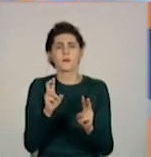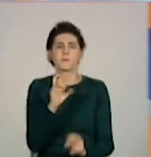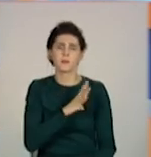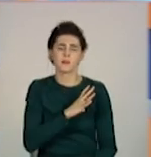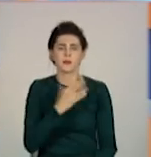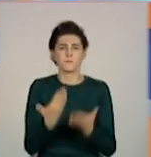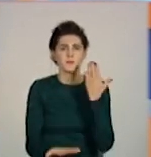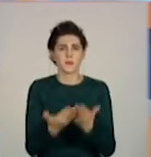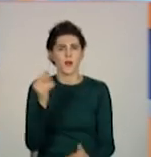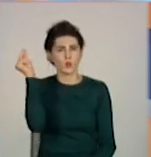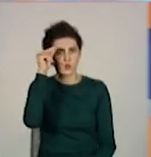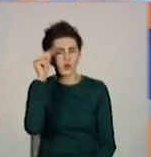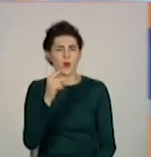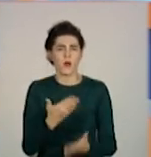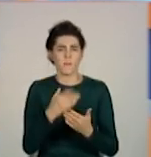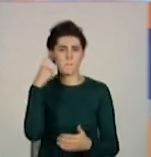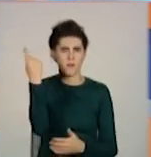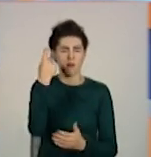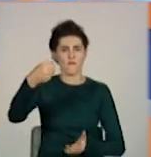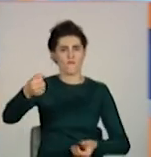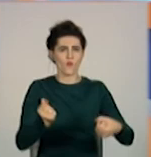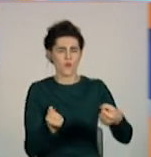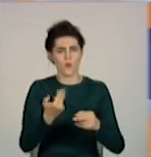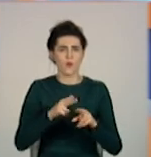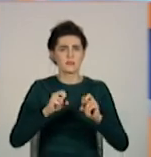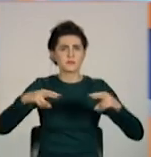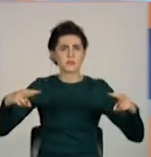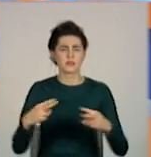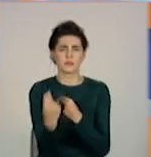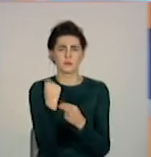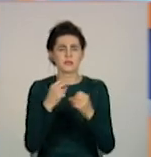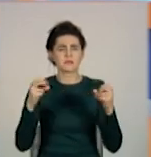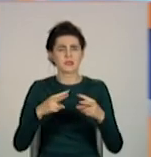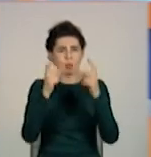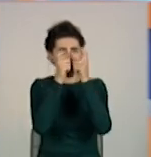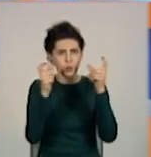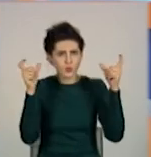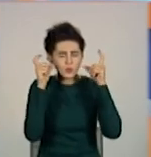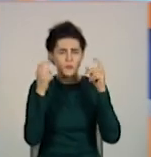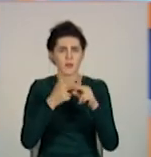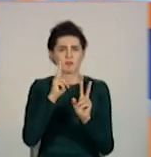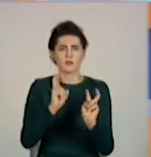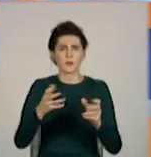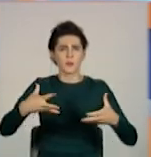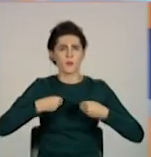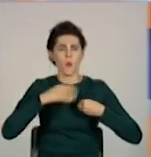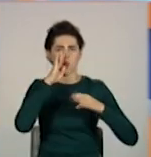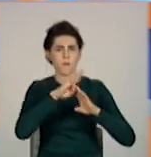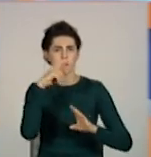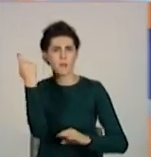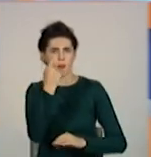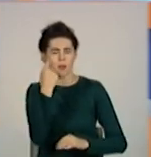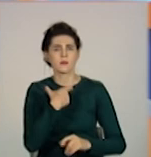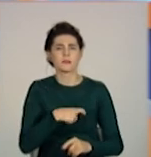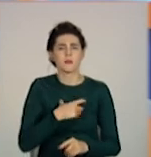нетверезому стані. Для занять використовують спецокуляри, які імітують вплив алкоголю на поведінку людини.